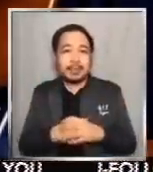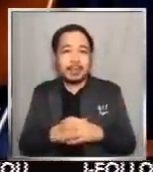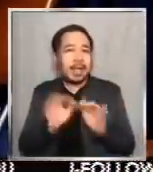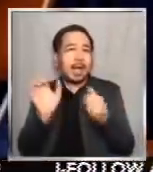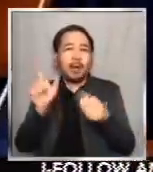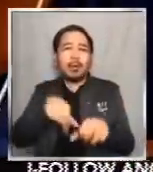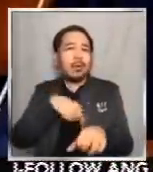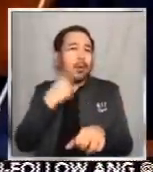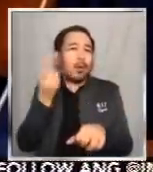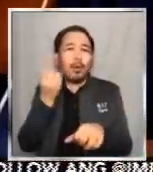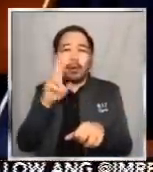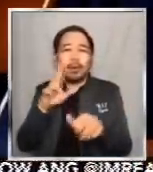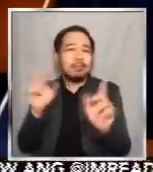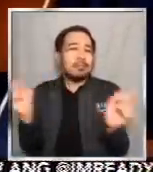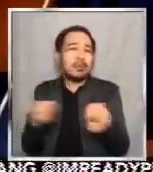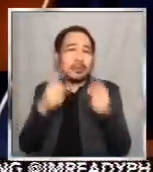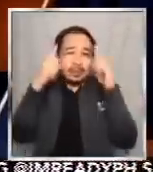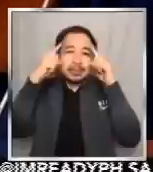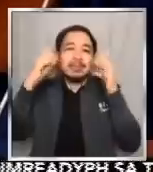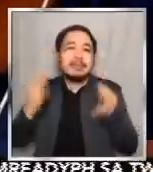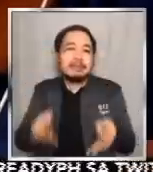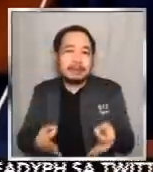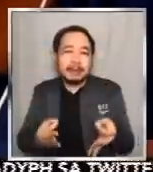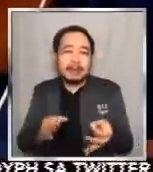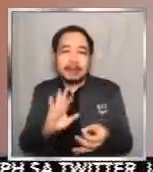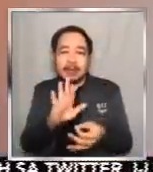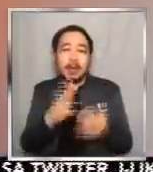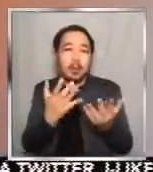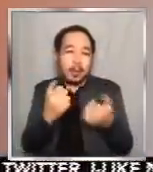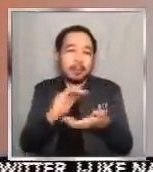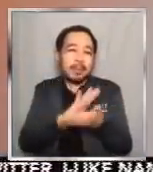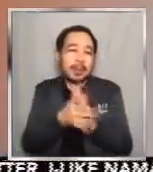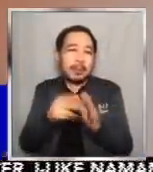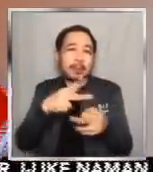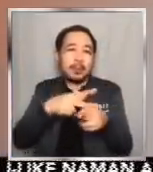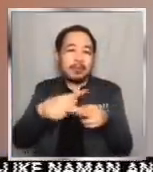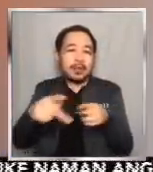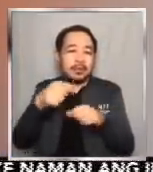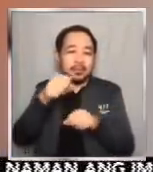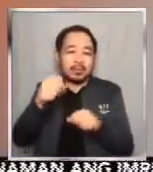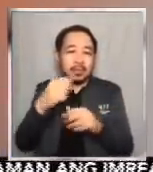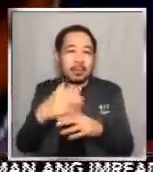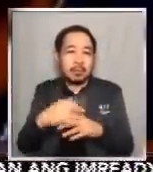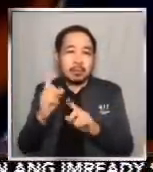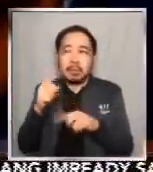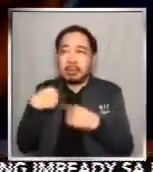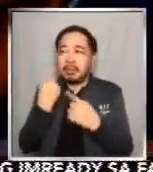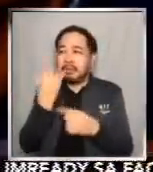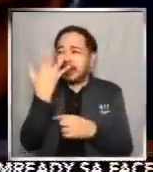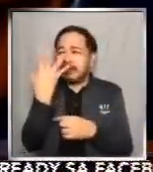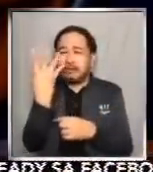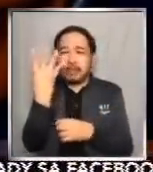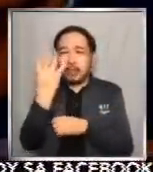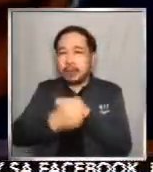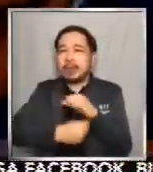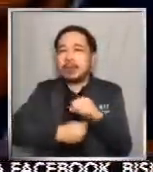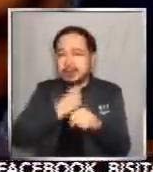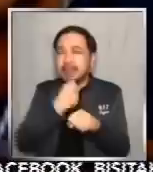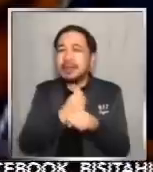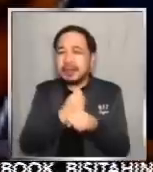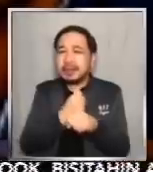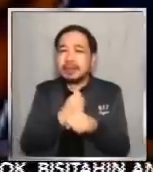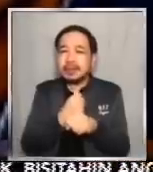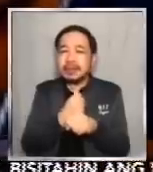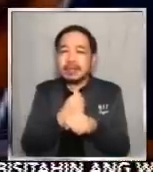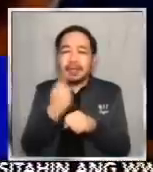narating yung desisyon na magpo-pro na ako? 5 years, 4 years siguro po. So sabi ko, baka mag-pro na lang